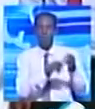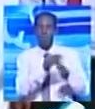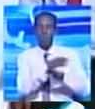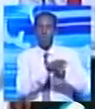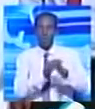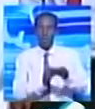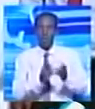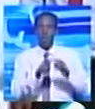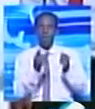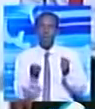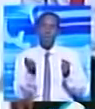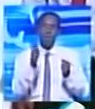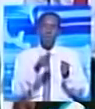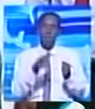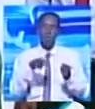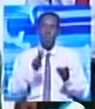de la Mecque